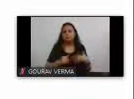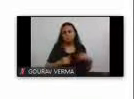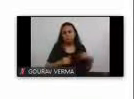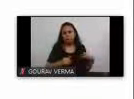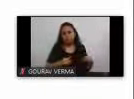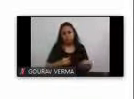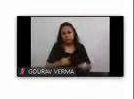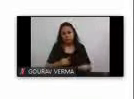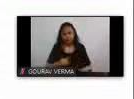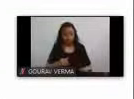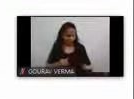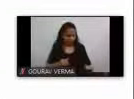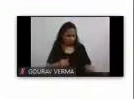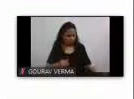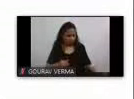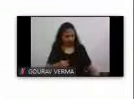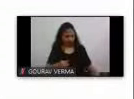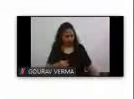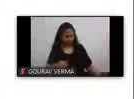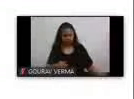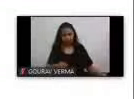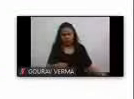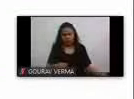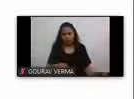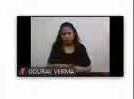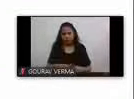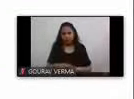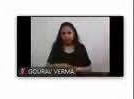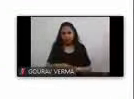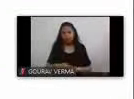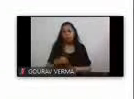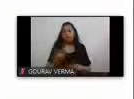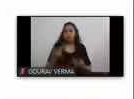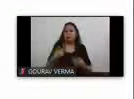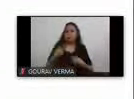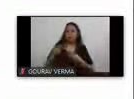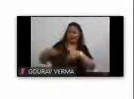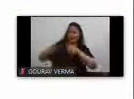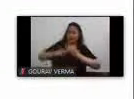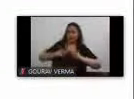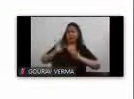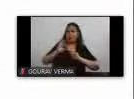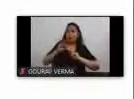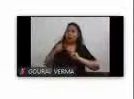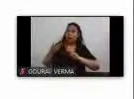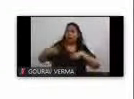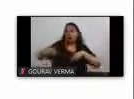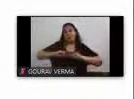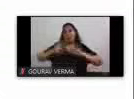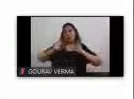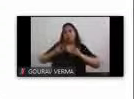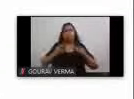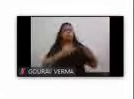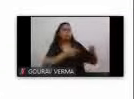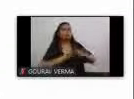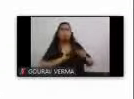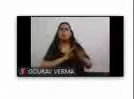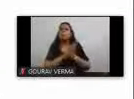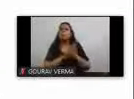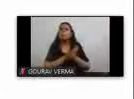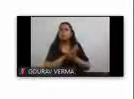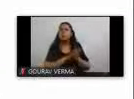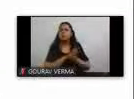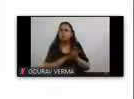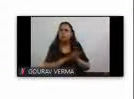इन बच्चों में कभी कभी इनविजिबल रेस्पॉन्स आएगा आपको. फॉर एग्जाम्पल, आपको ऐसा नहीं है कि बच्चे